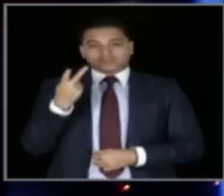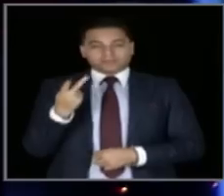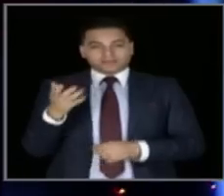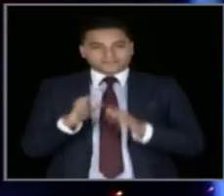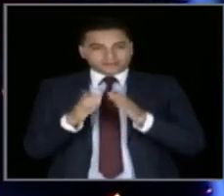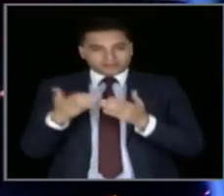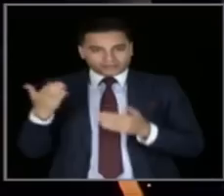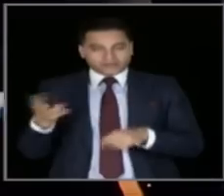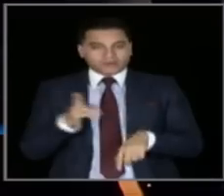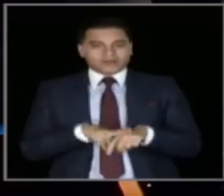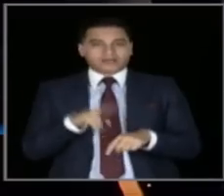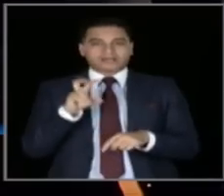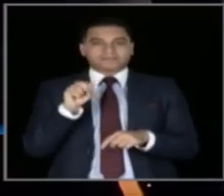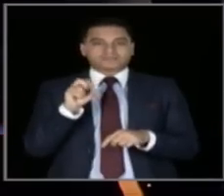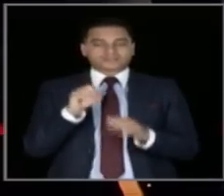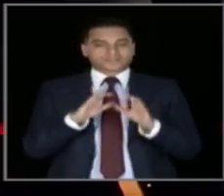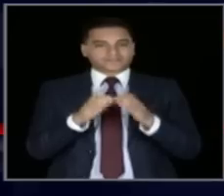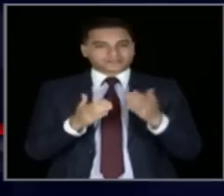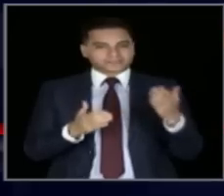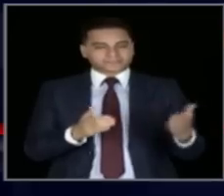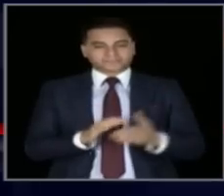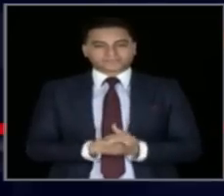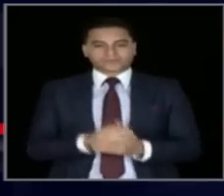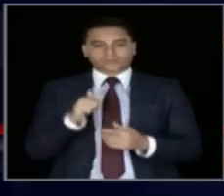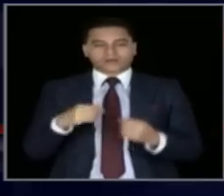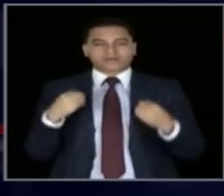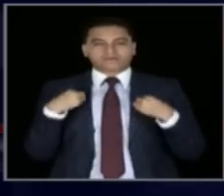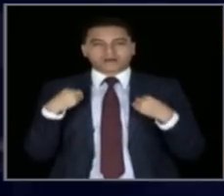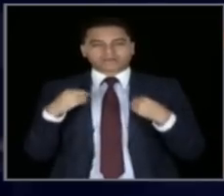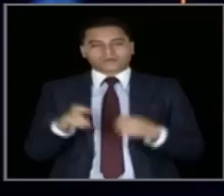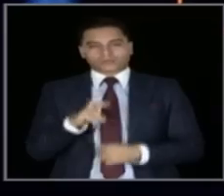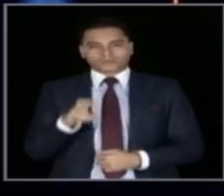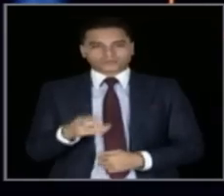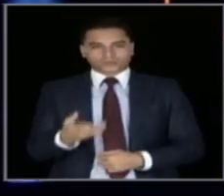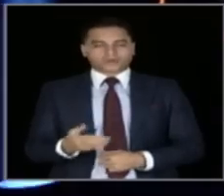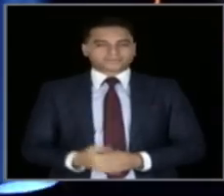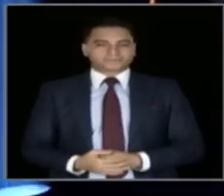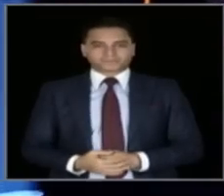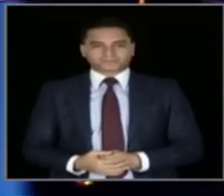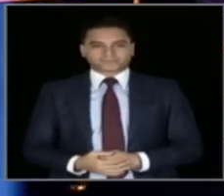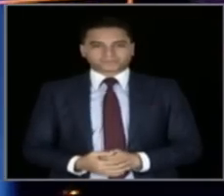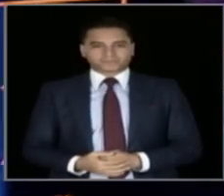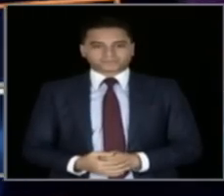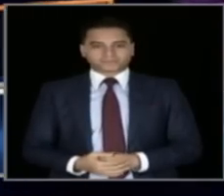العراب، 25 الهكسوس. رياضة، والسؤال هو